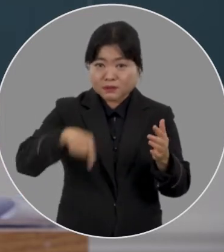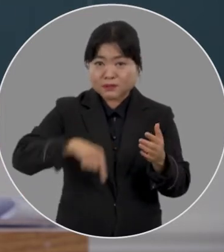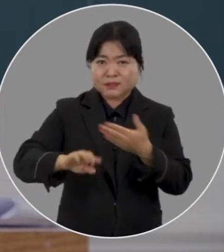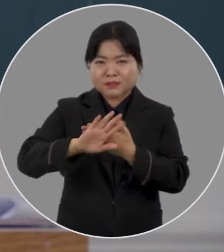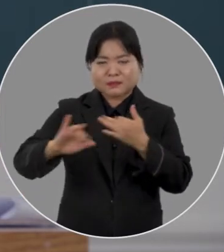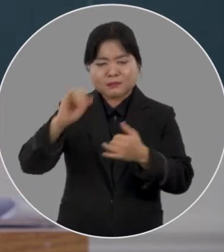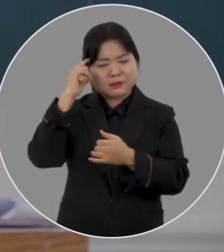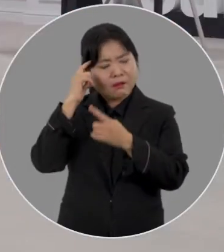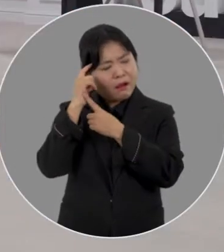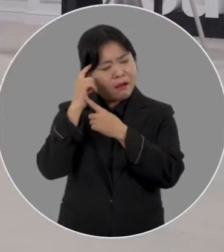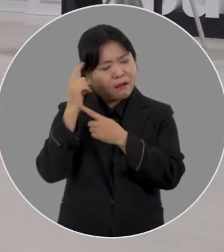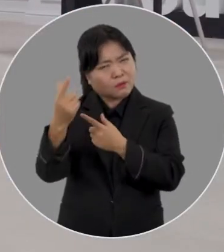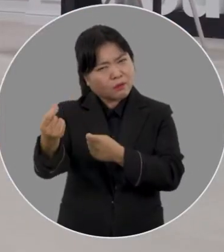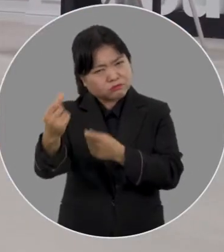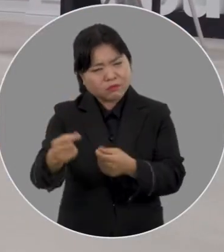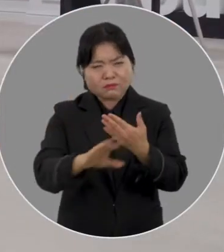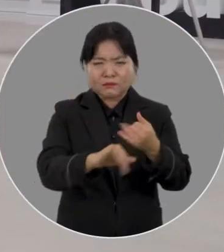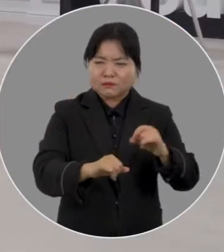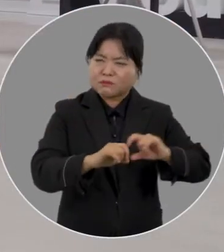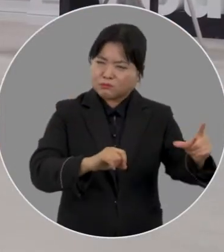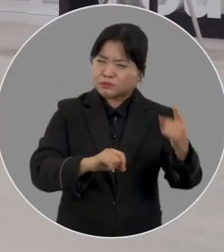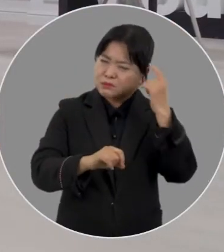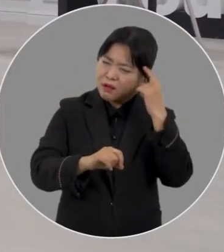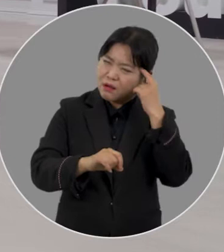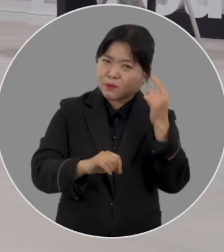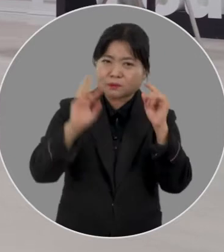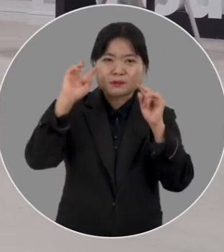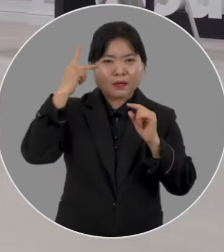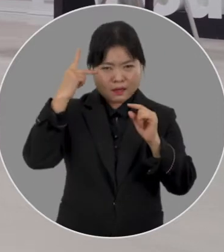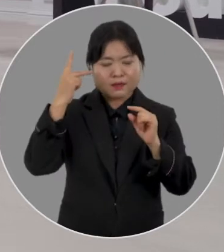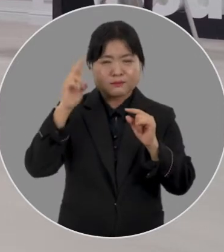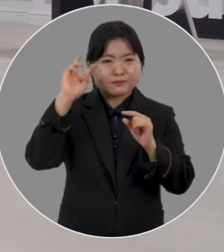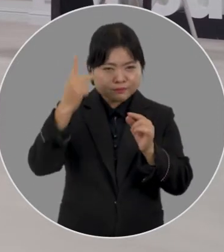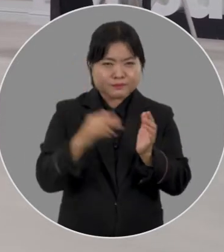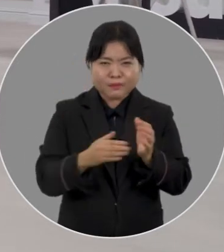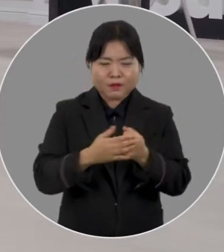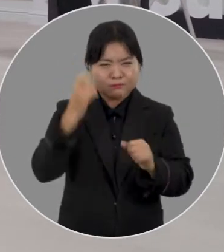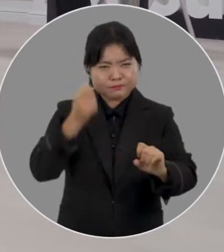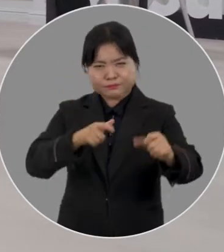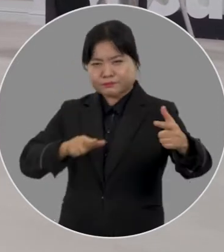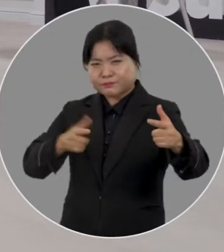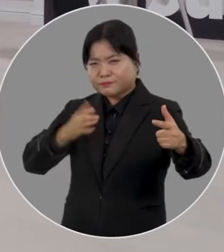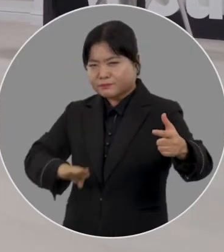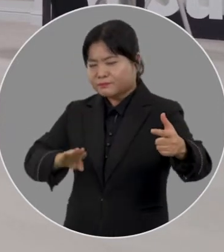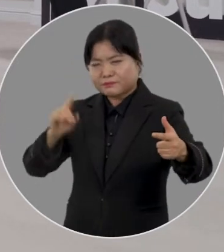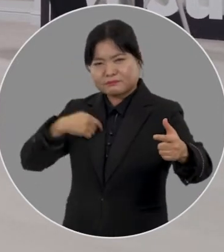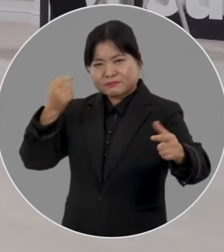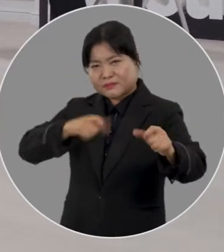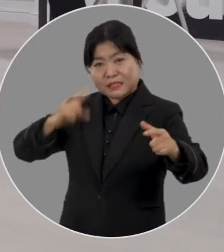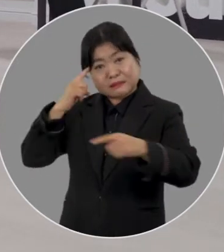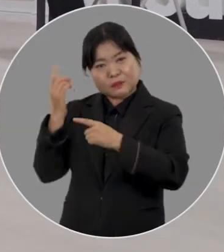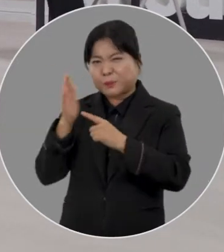사람이 생각하는 건가 보다. 사회의 다수가 생각하는 것인가 보다라고 하면서 이견을 가진 사람들이 이제 의견을 표명하지